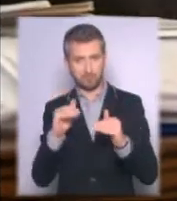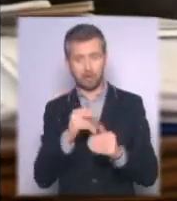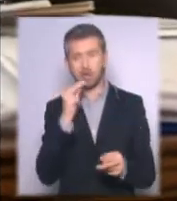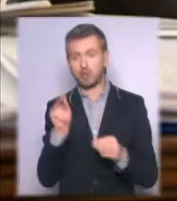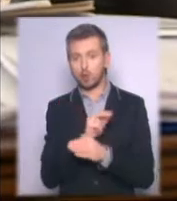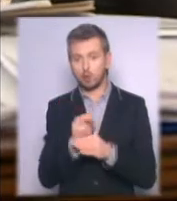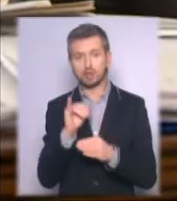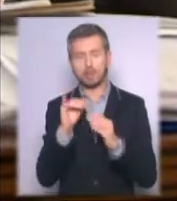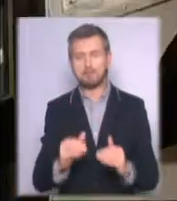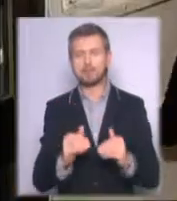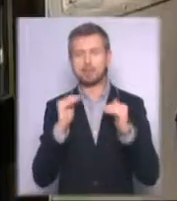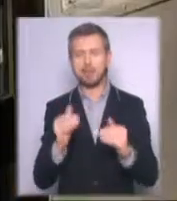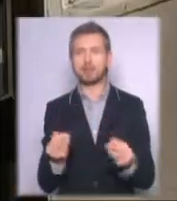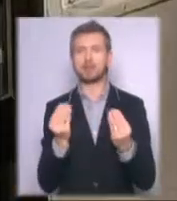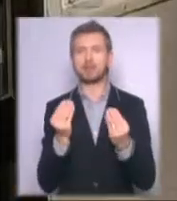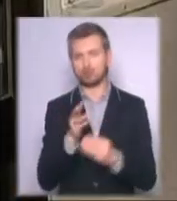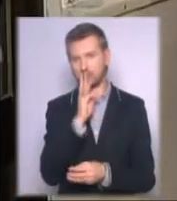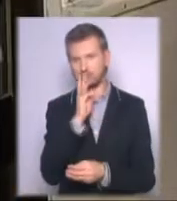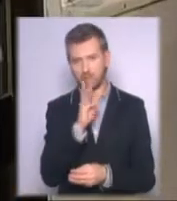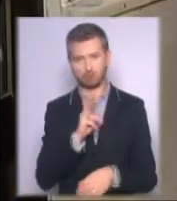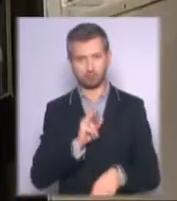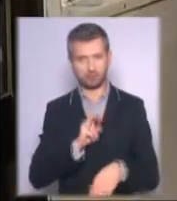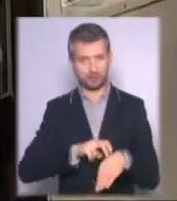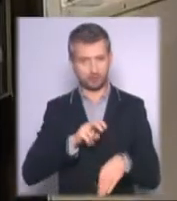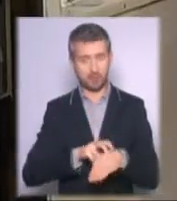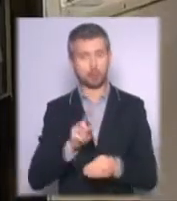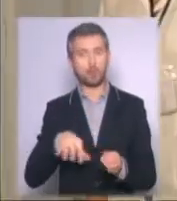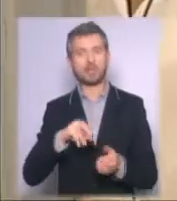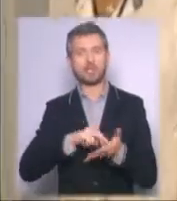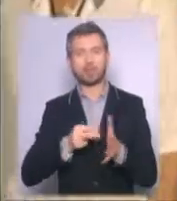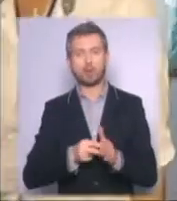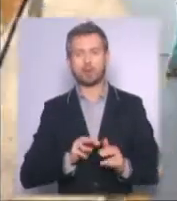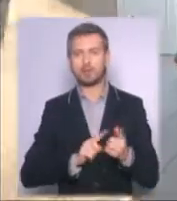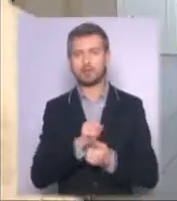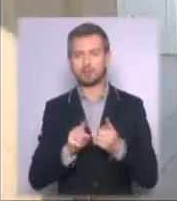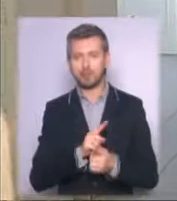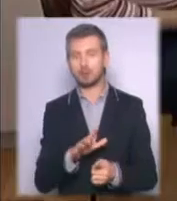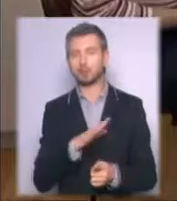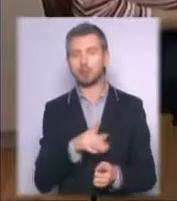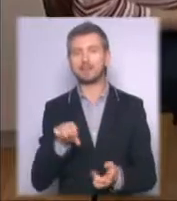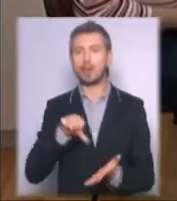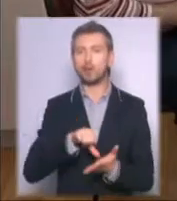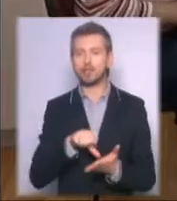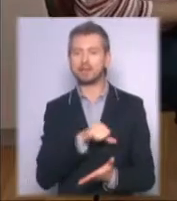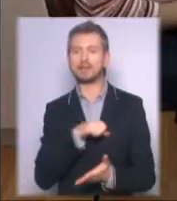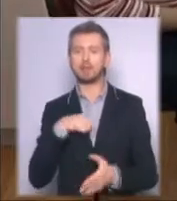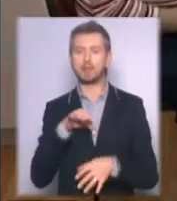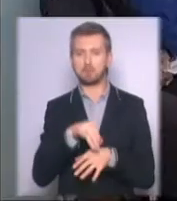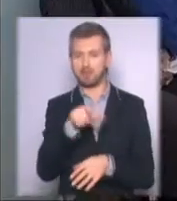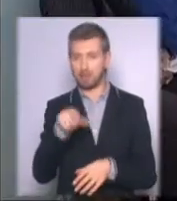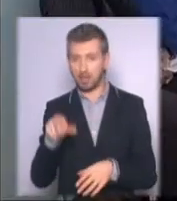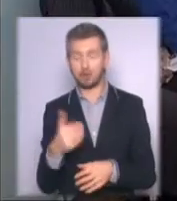та зарплату медичним працівникам. Аби всі заплановані зміни здійснювалися за участі самих пацієнтів, їх представників